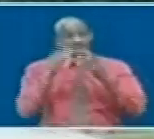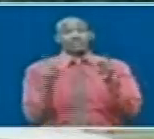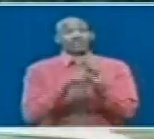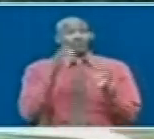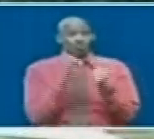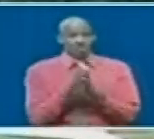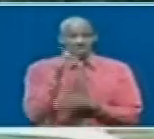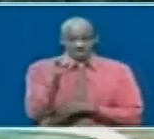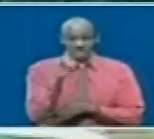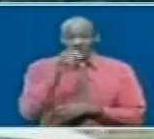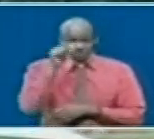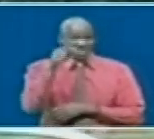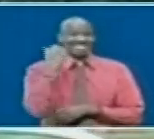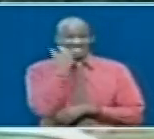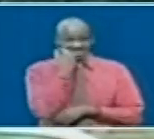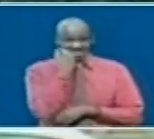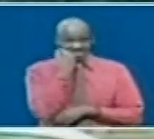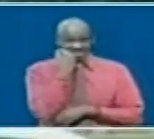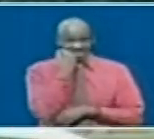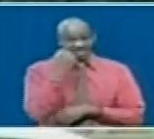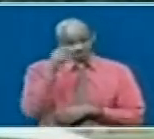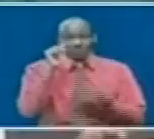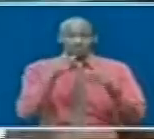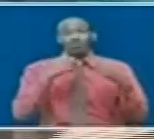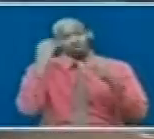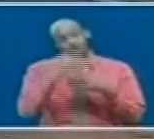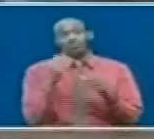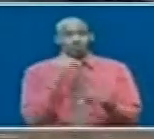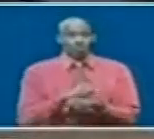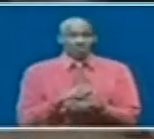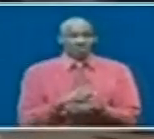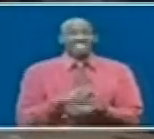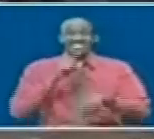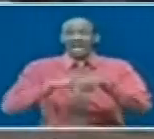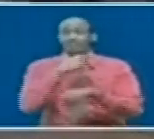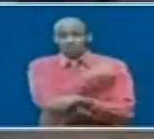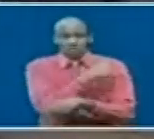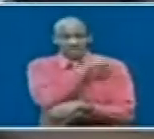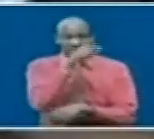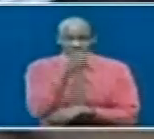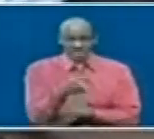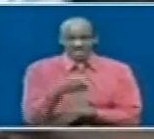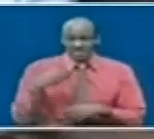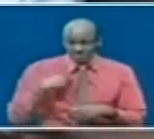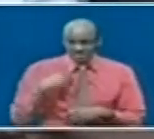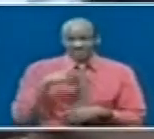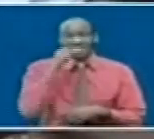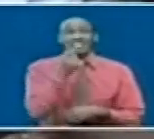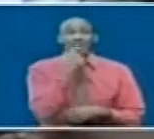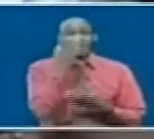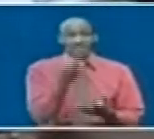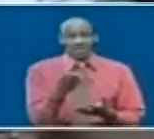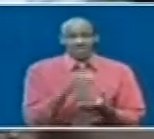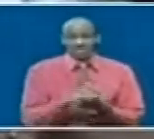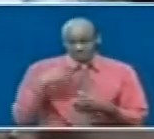na juu ya hiyo ugonjwa iliwabidi wawache shule. Au madaktari walipokuja hapa nyumbani wakachukua hizo madawa ambayo wanapeana